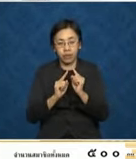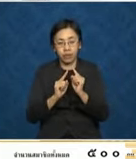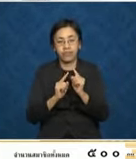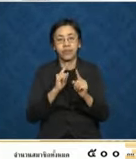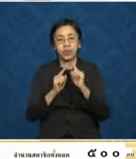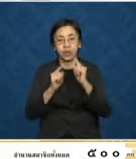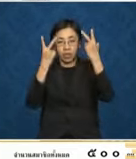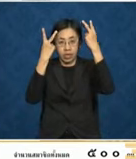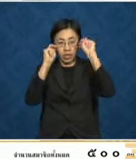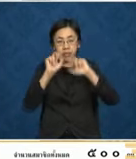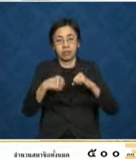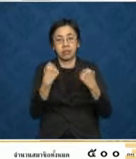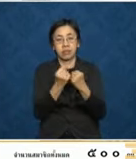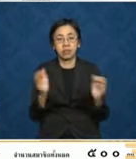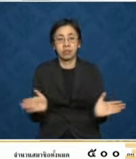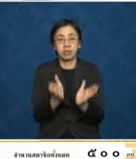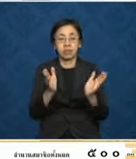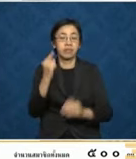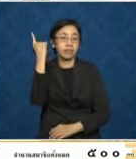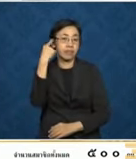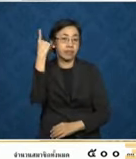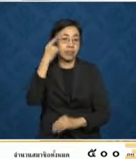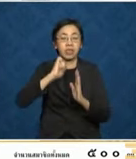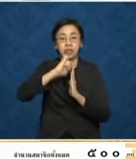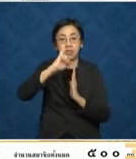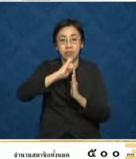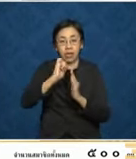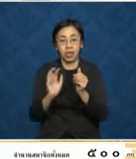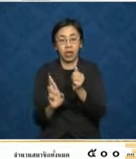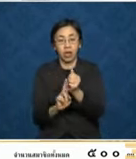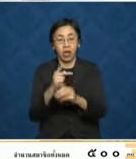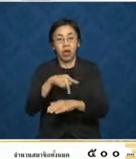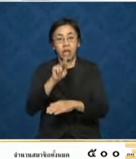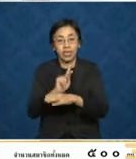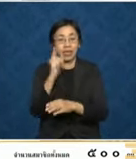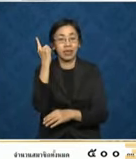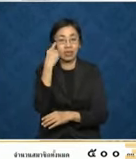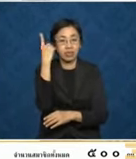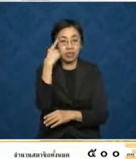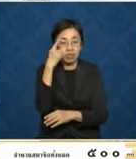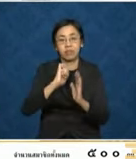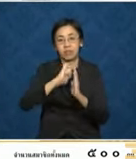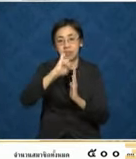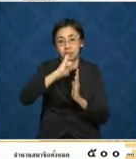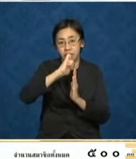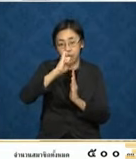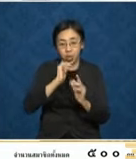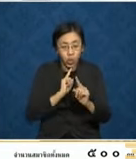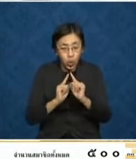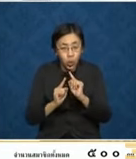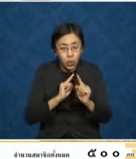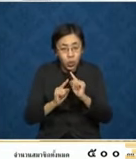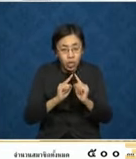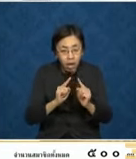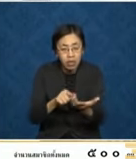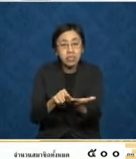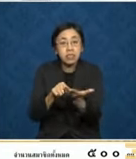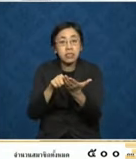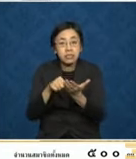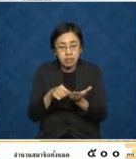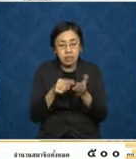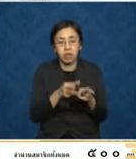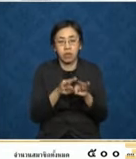นายกสมาคมส่งเสริมการท่องเที่ยวเชียงใหม่นะคะรองประธานสภาอุตสาหกรรมท่องเที่ยวจังหวัดเชียงใหม่เขาก็ได้มีการเสนอหาทาง